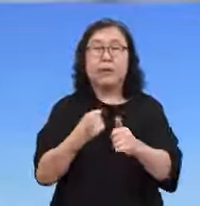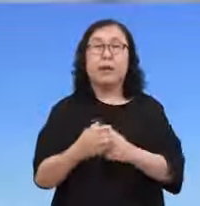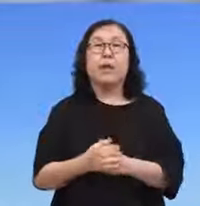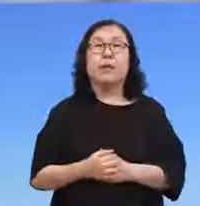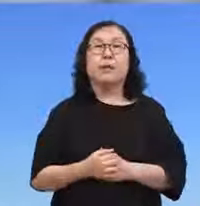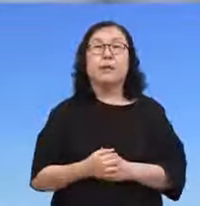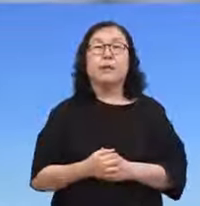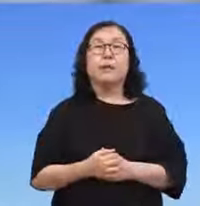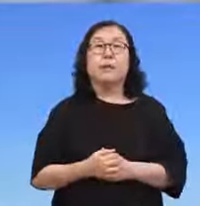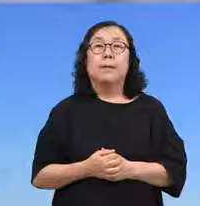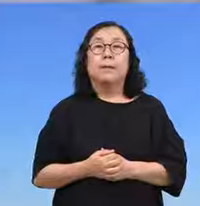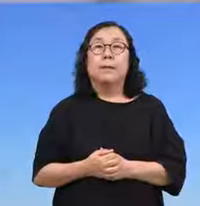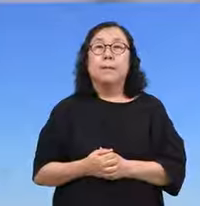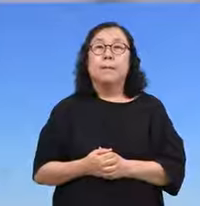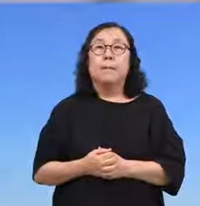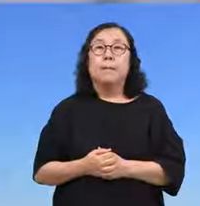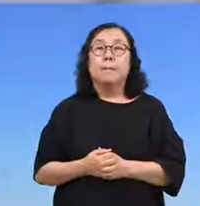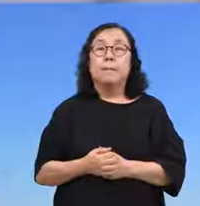뭐라고 표현할까요?